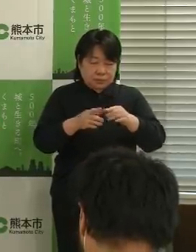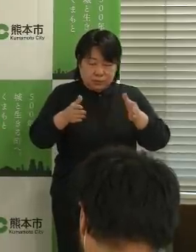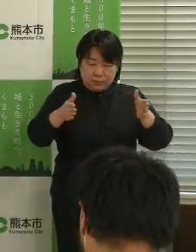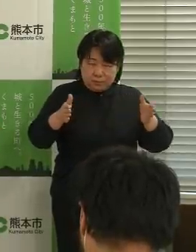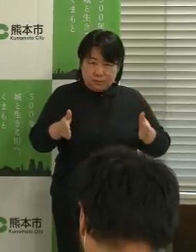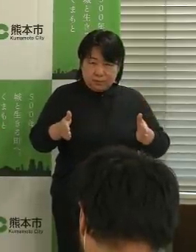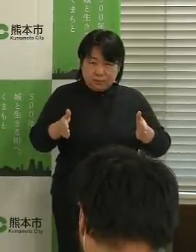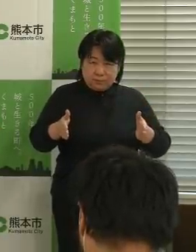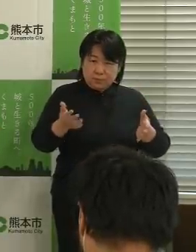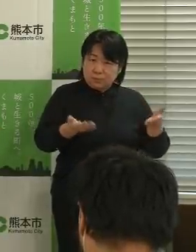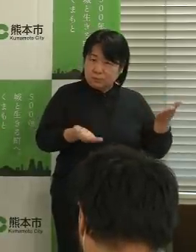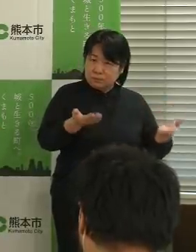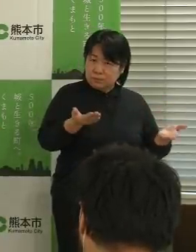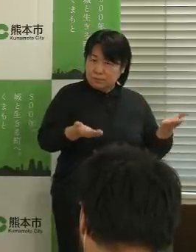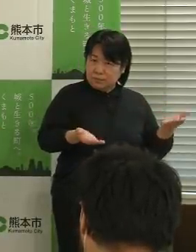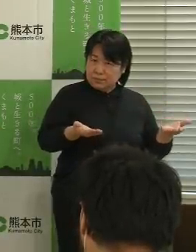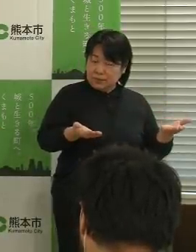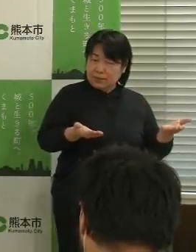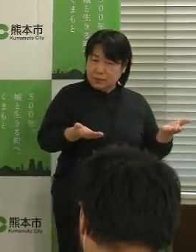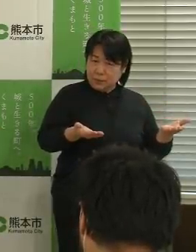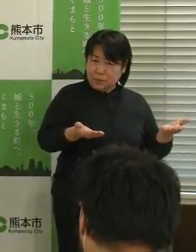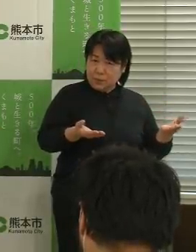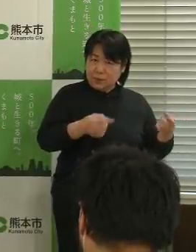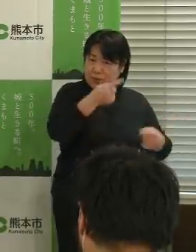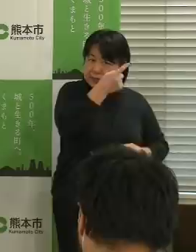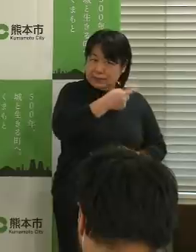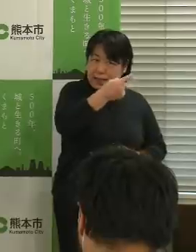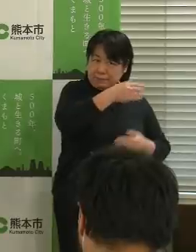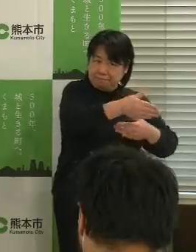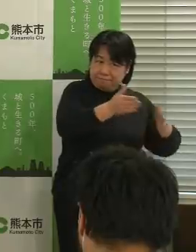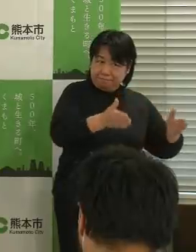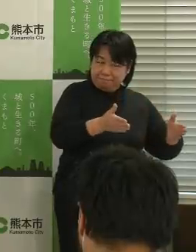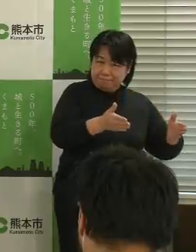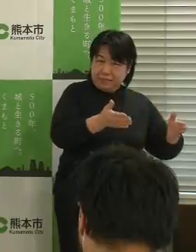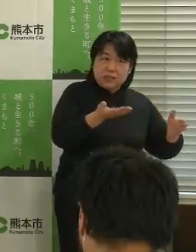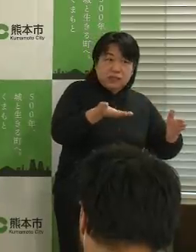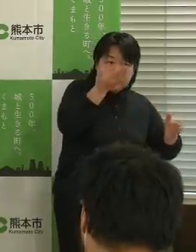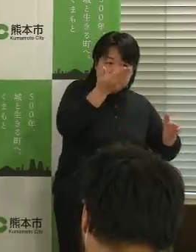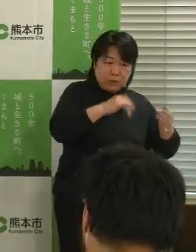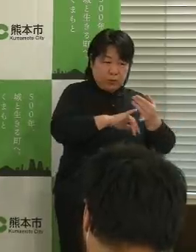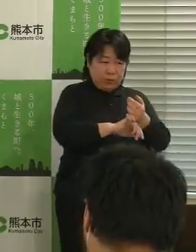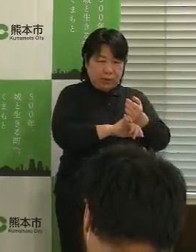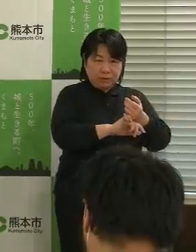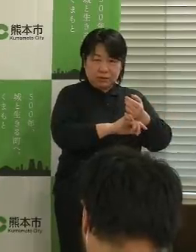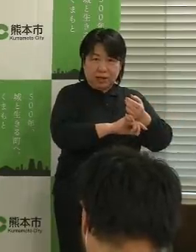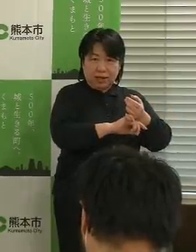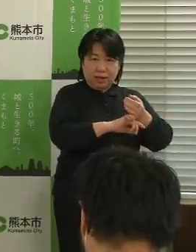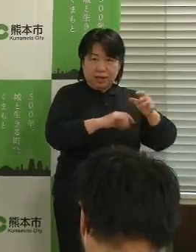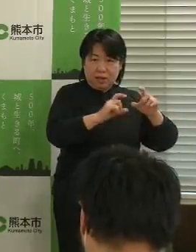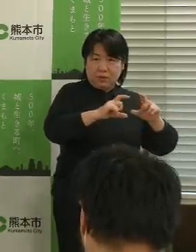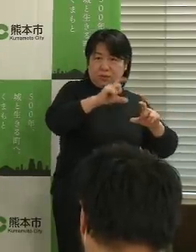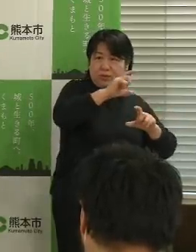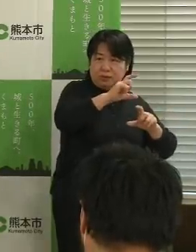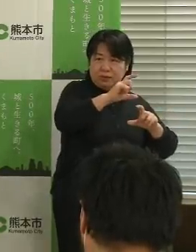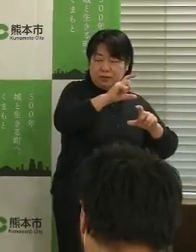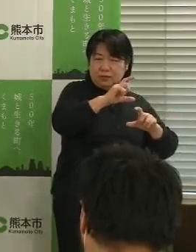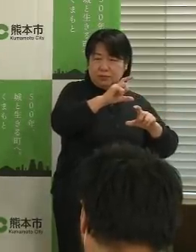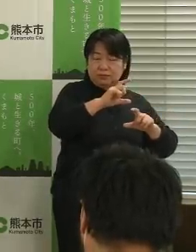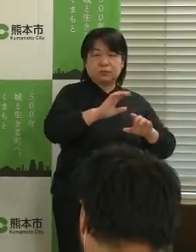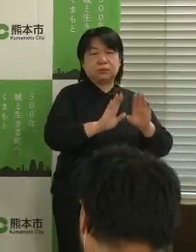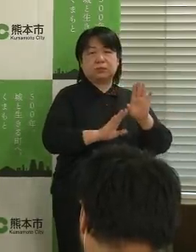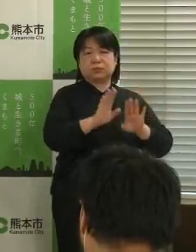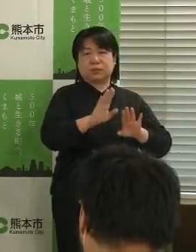中と比べてもですね、1000室以上予約が増えているという状況です。ですの